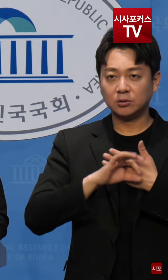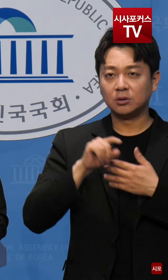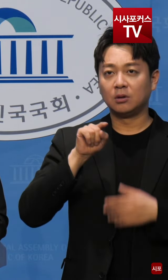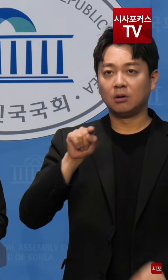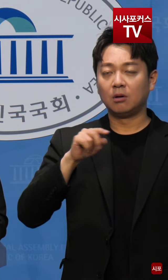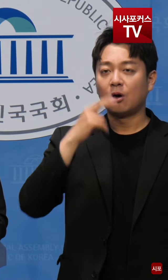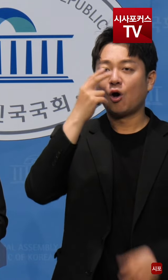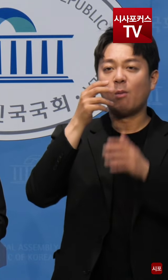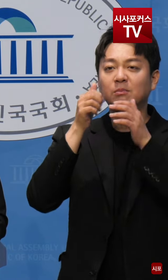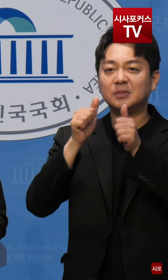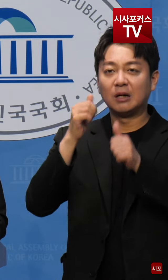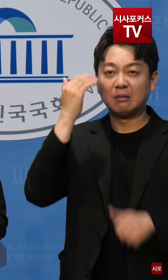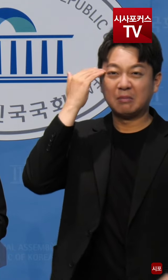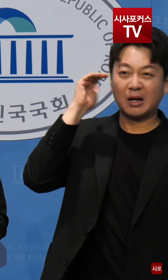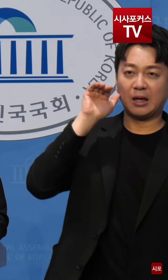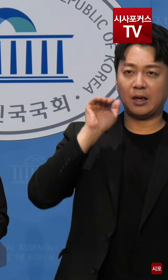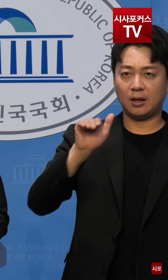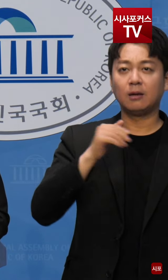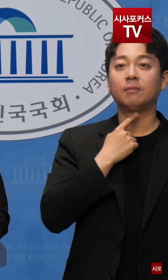행위를 일삼아 왔습니다.